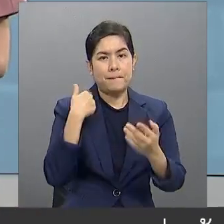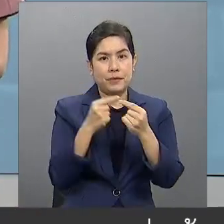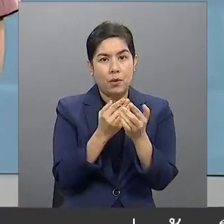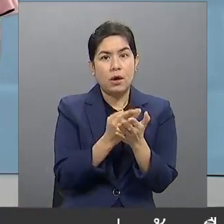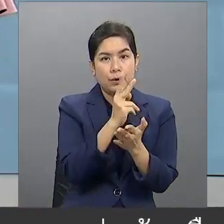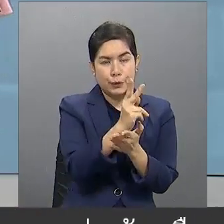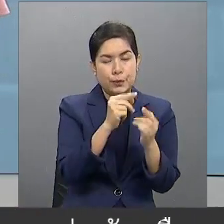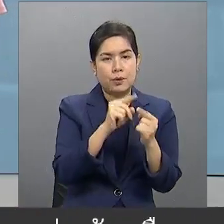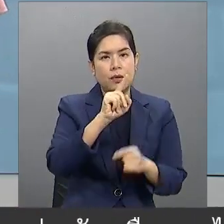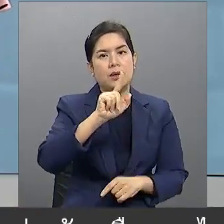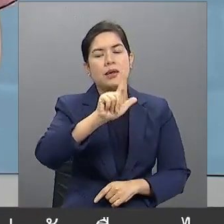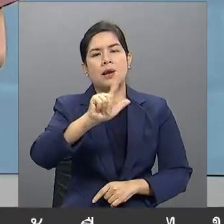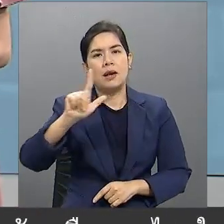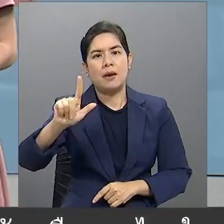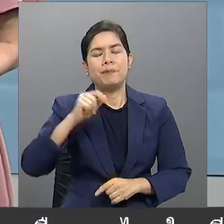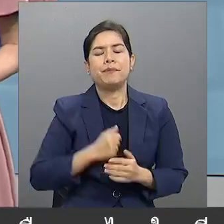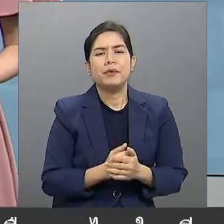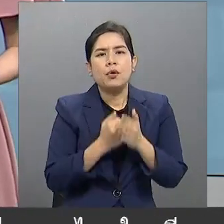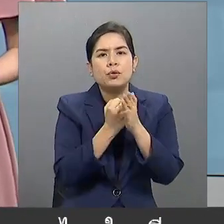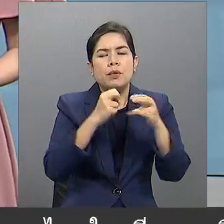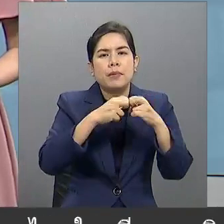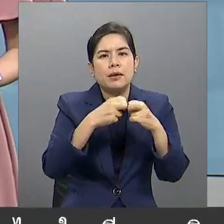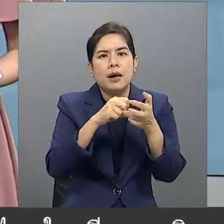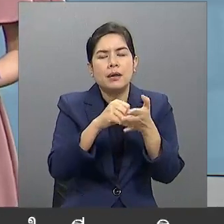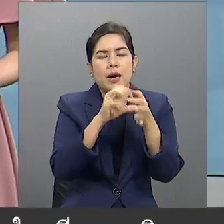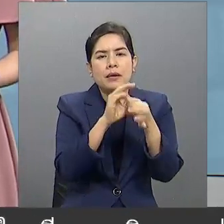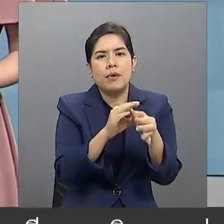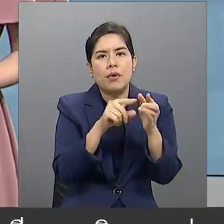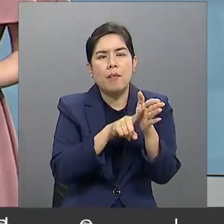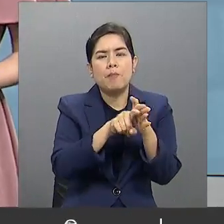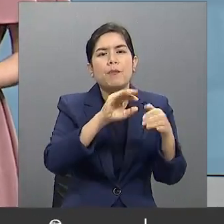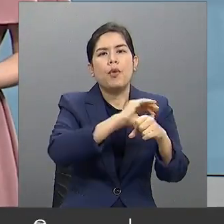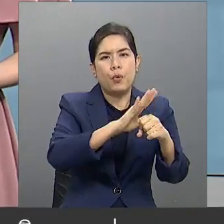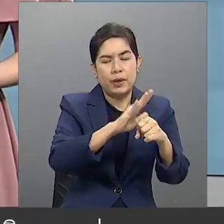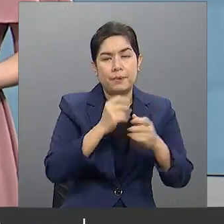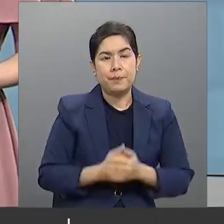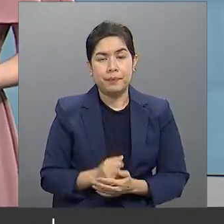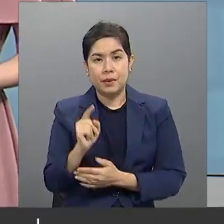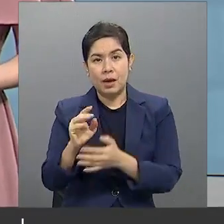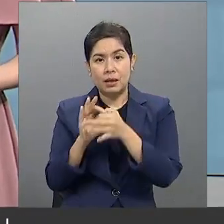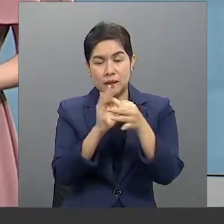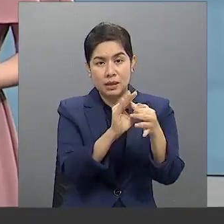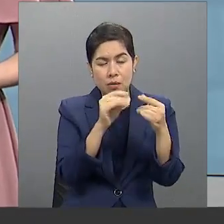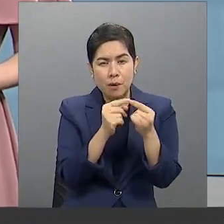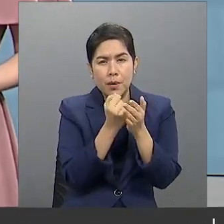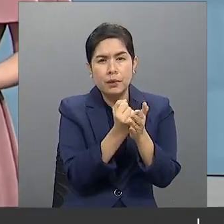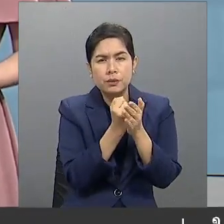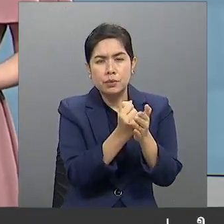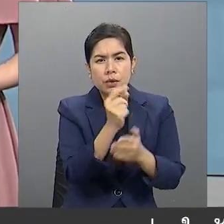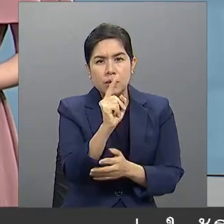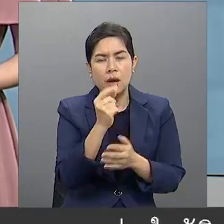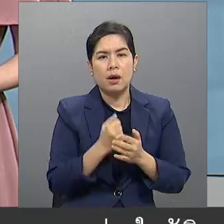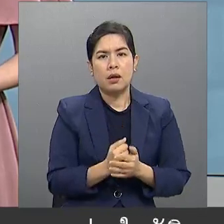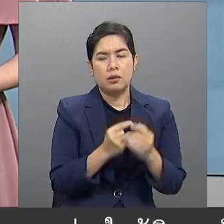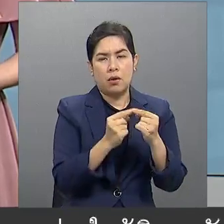บาทนี่แหละหัวข้อที่จะมาแก้ปัญหาโคมวิเศษ9นะคะโดยเฉพาะการเยี่ยวยาที่ได้ว่าคล้ายๆกับการเเจก